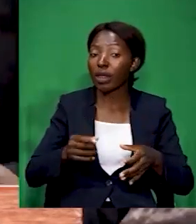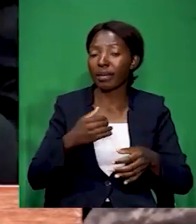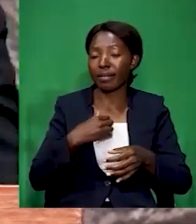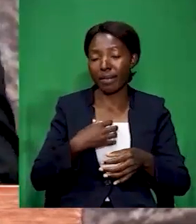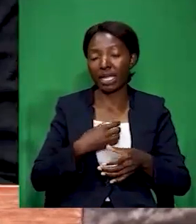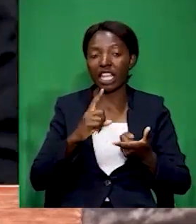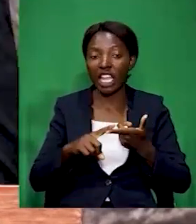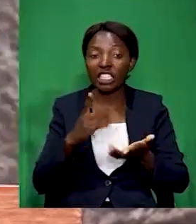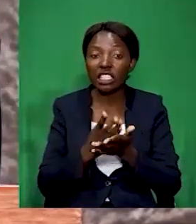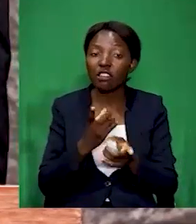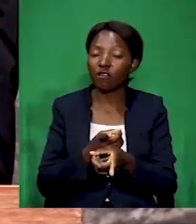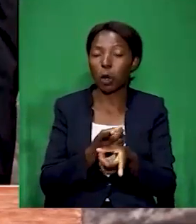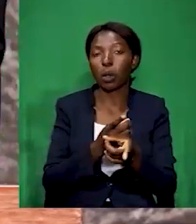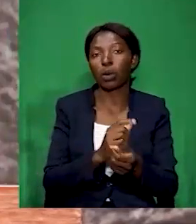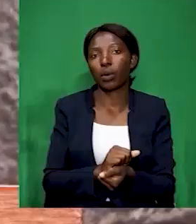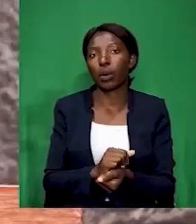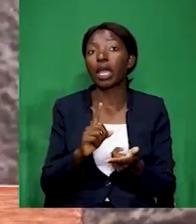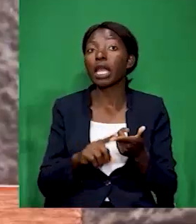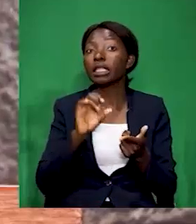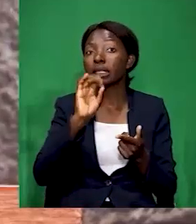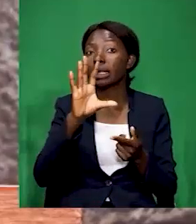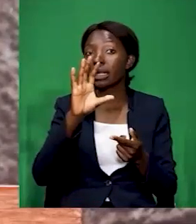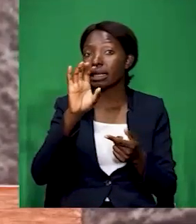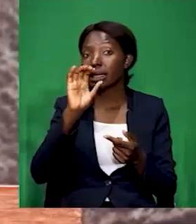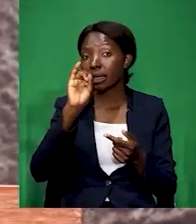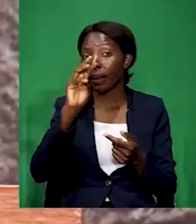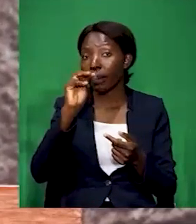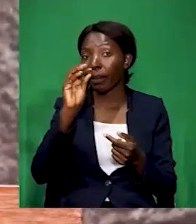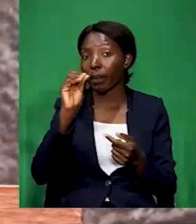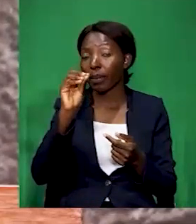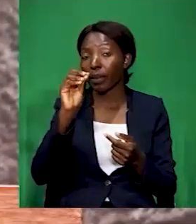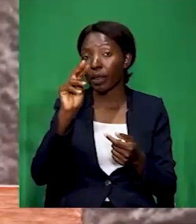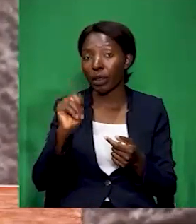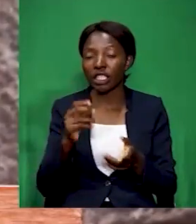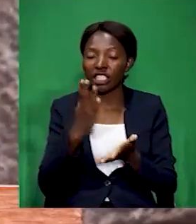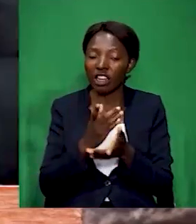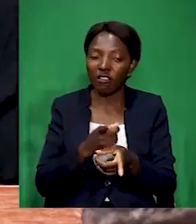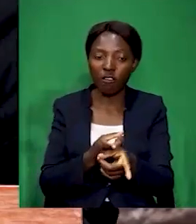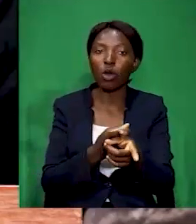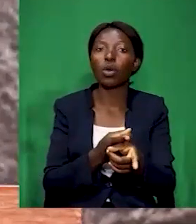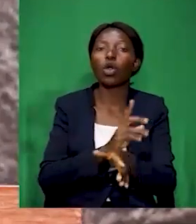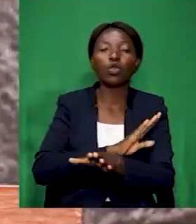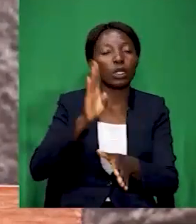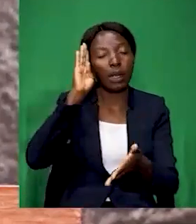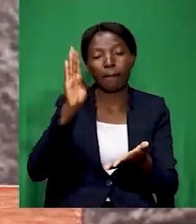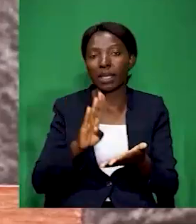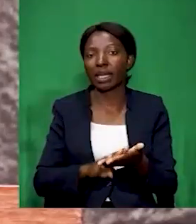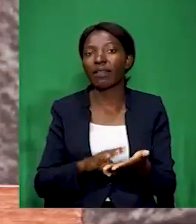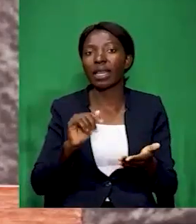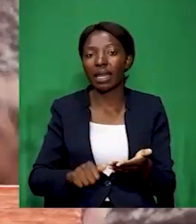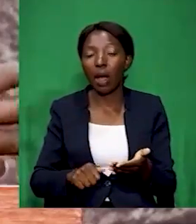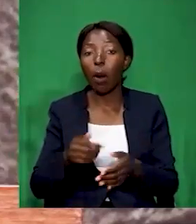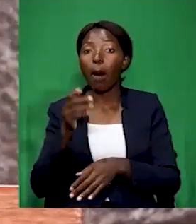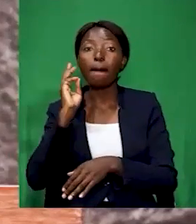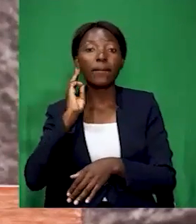ndokubva atevera saka Simon became a follower more than a believer ndo saka pamberi apa akuparidzirwa